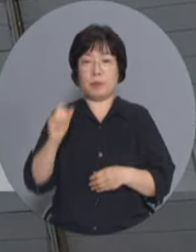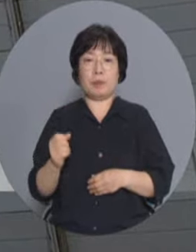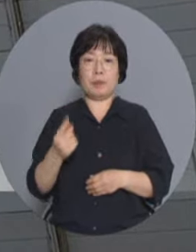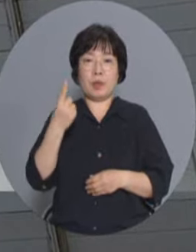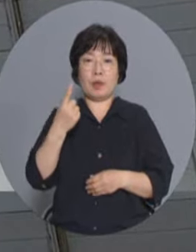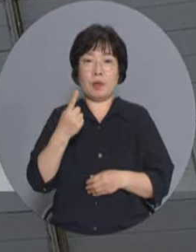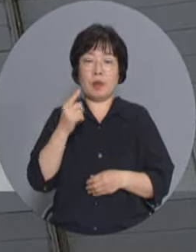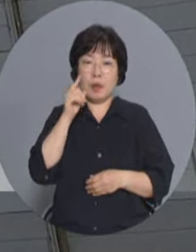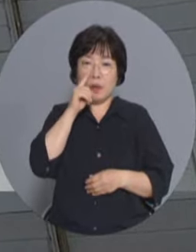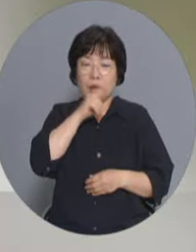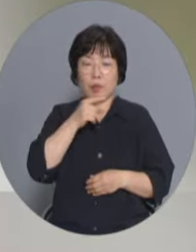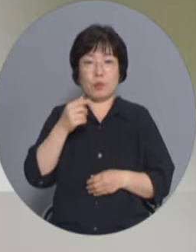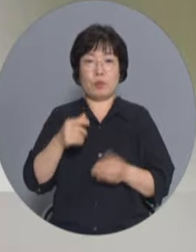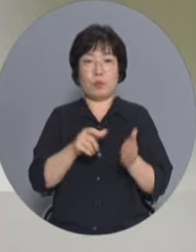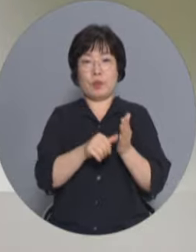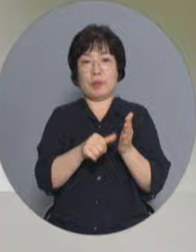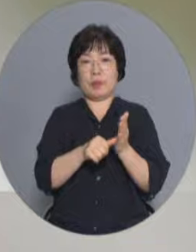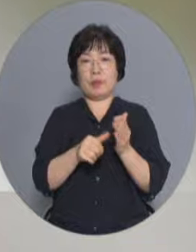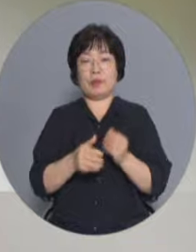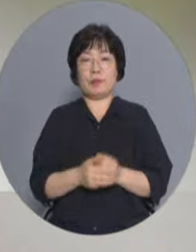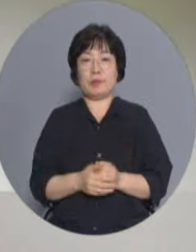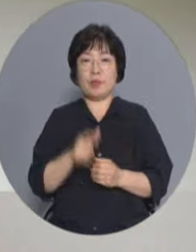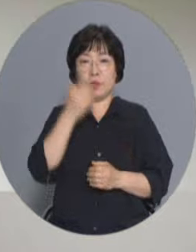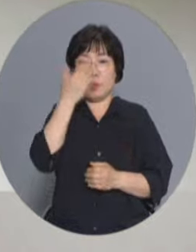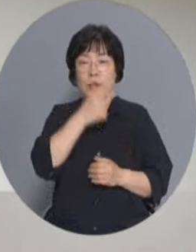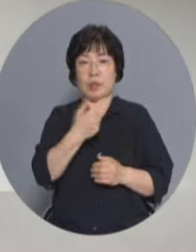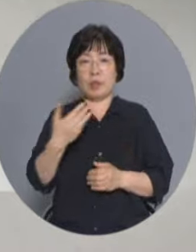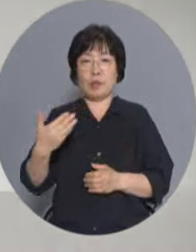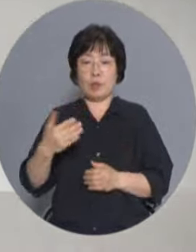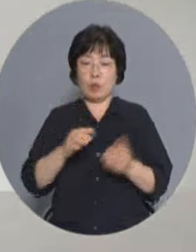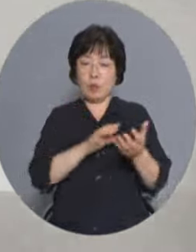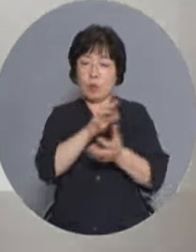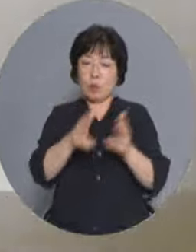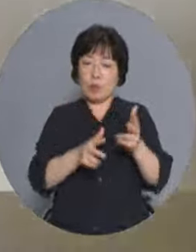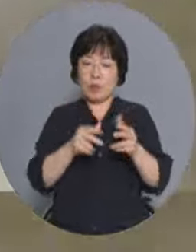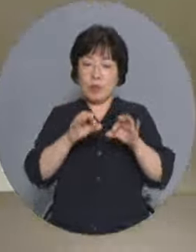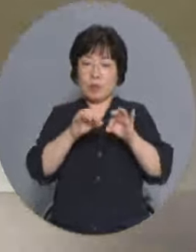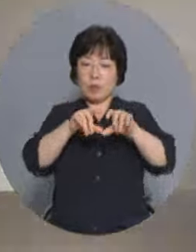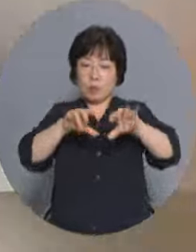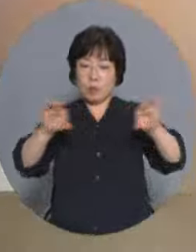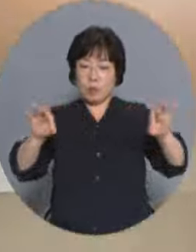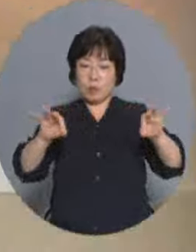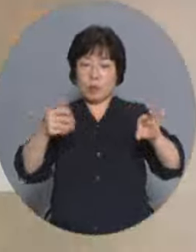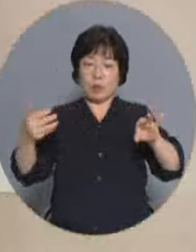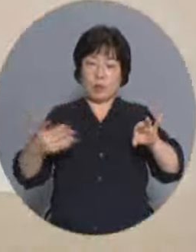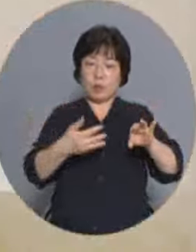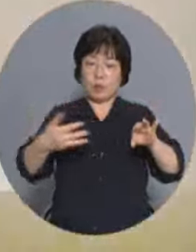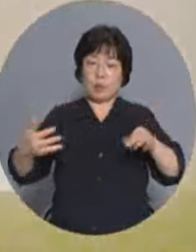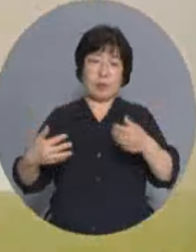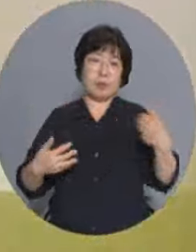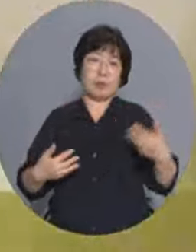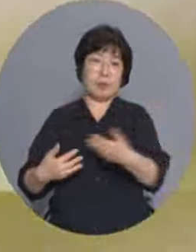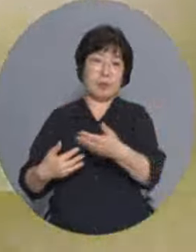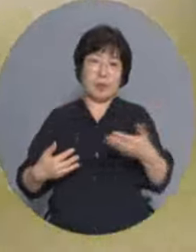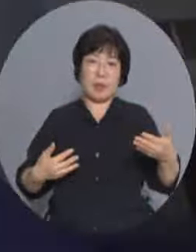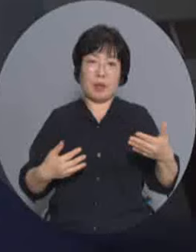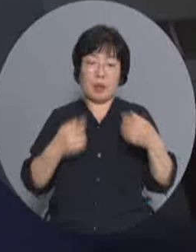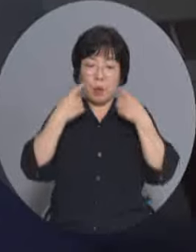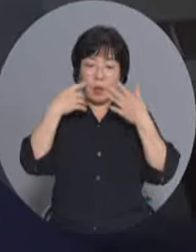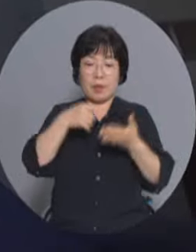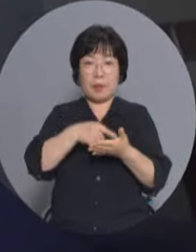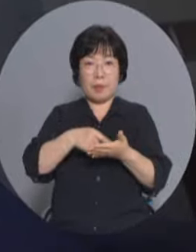있는 유해 화학물질입니다 여수 소방은 공장의 배관이 막히며 가스가 영한 으로보고 정확한